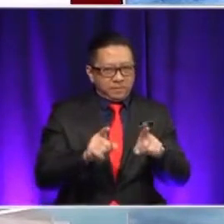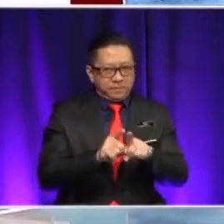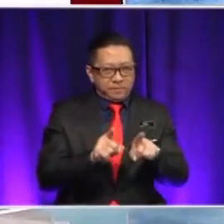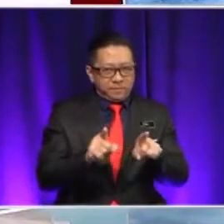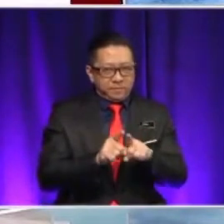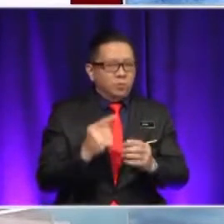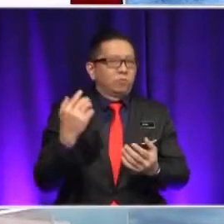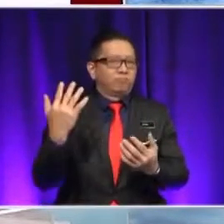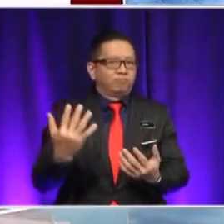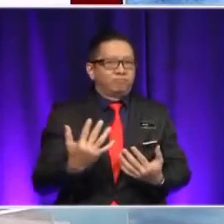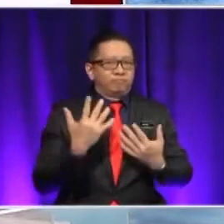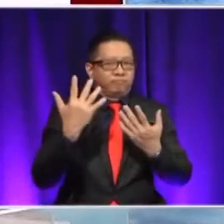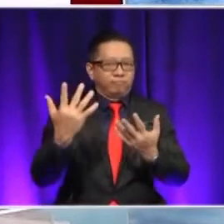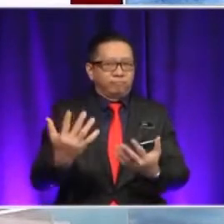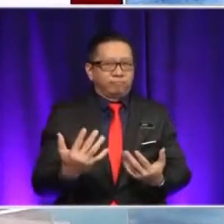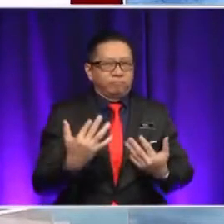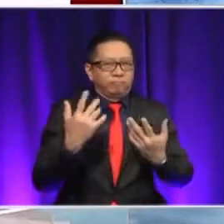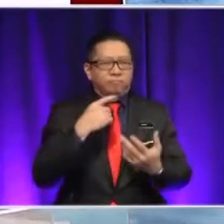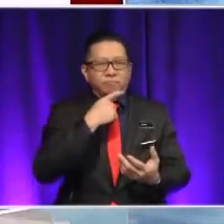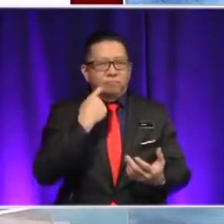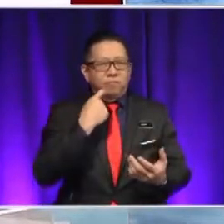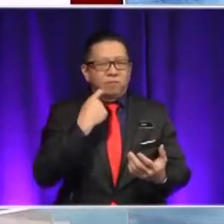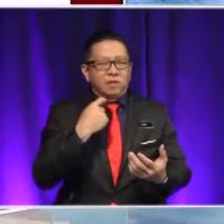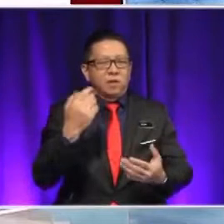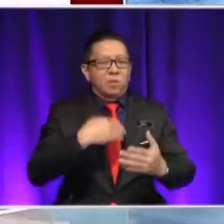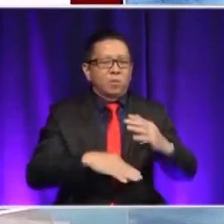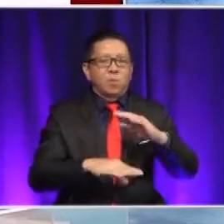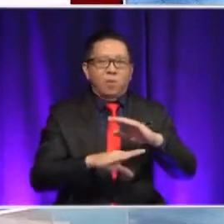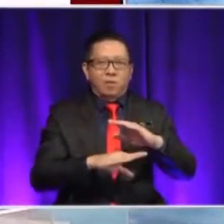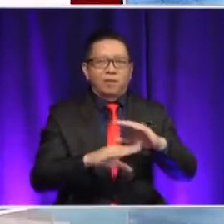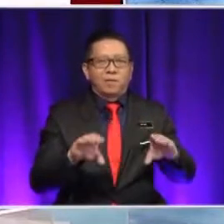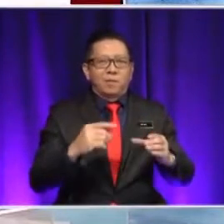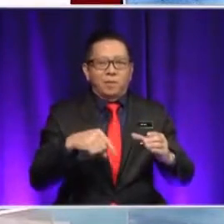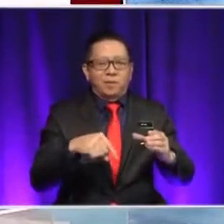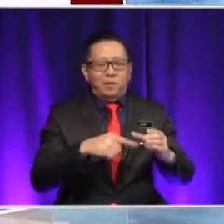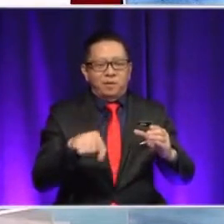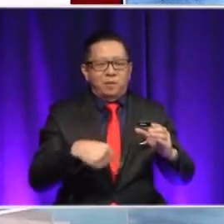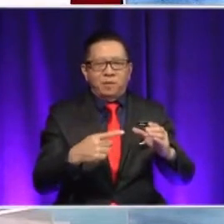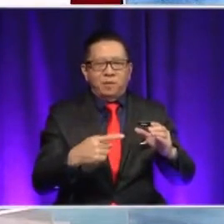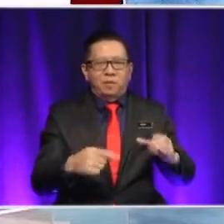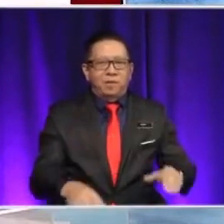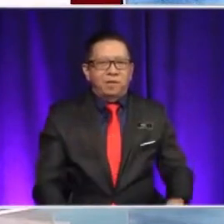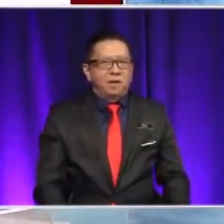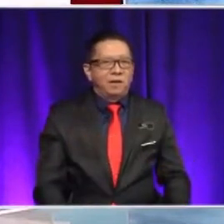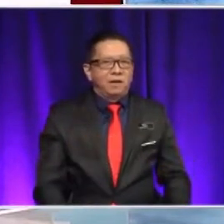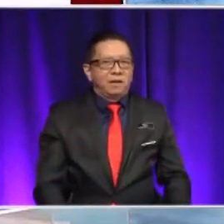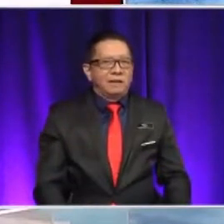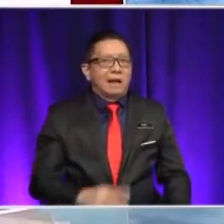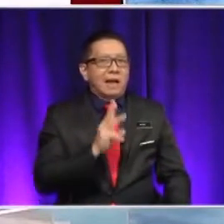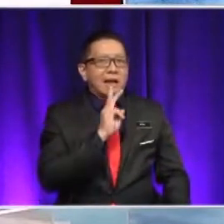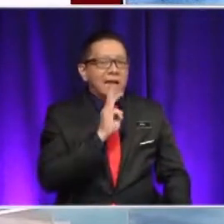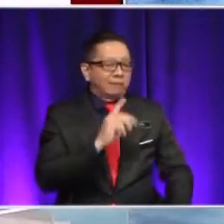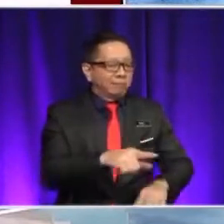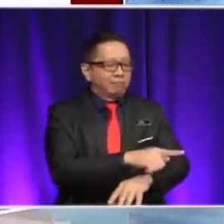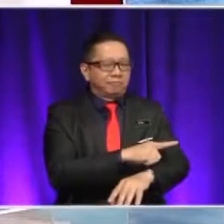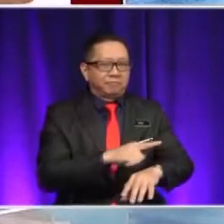nak tunggu ke sini oke dekrip kita buah yang bawah Oh gitu boleh bawah sinilah karena ini kece Buka Teh di